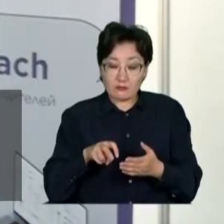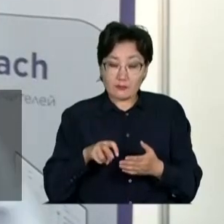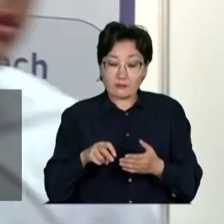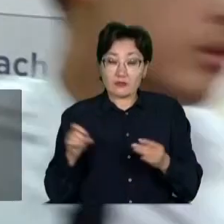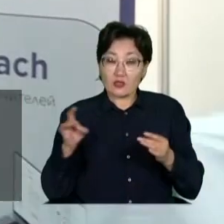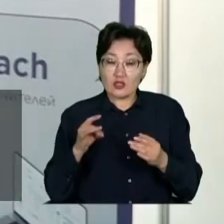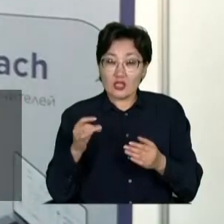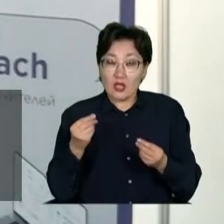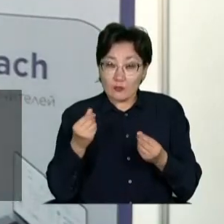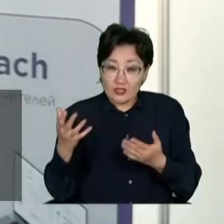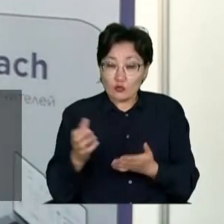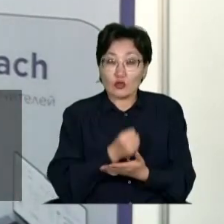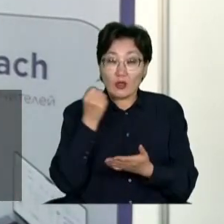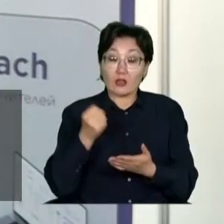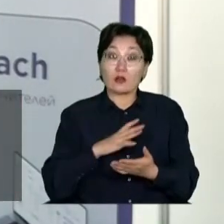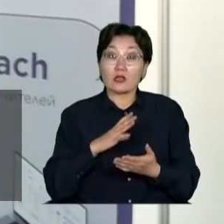көлемінде. Және